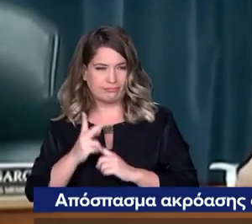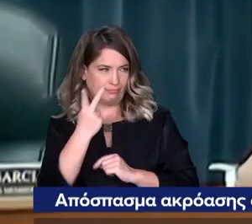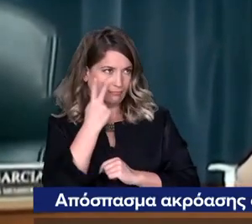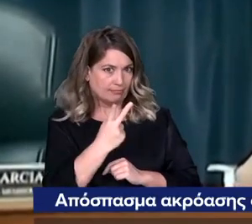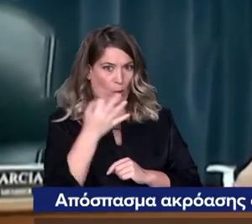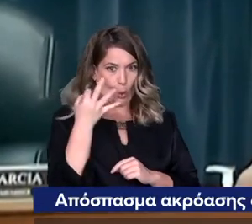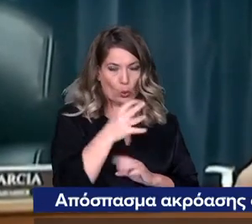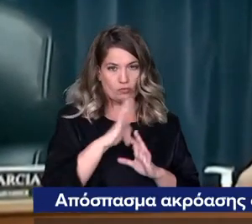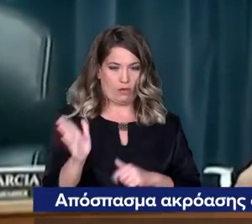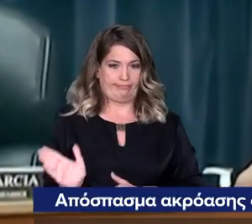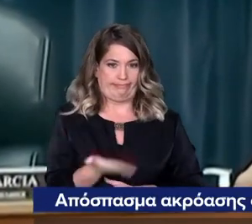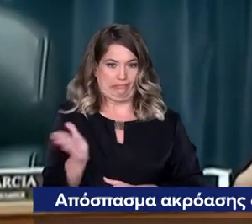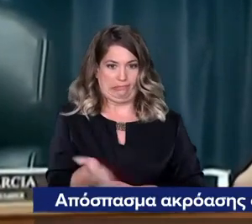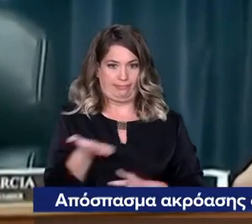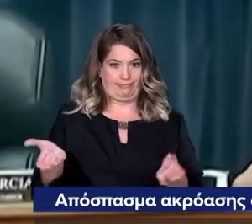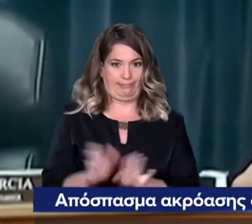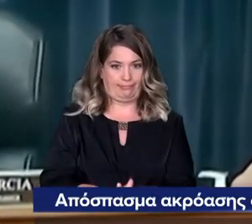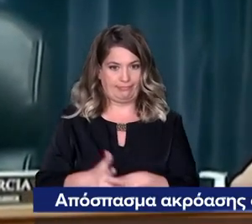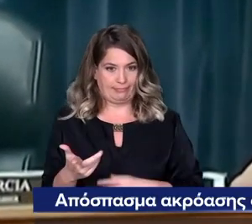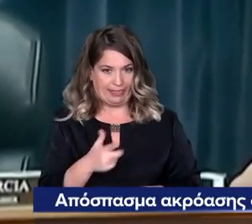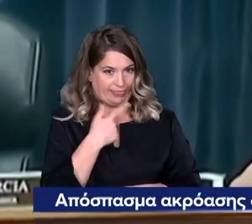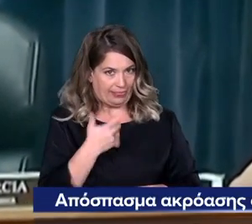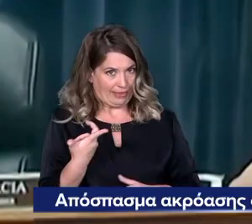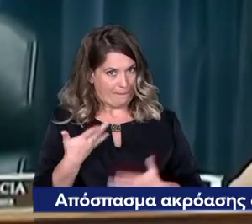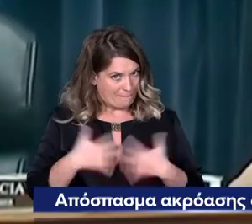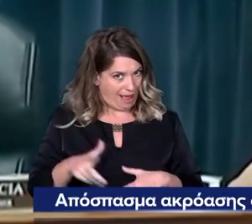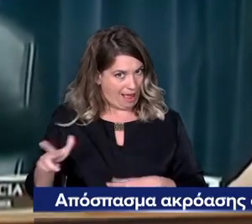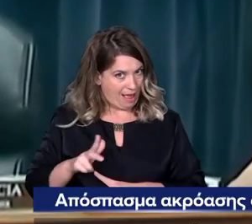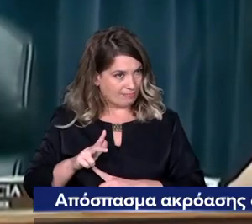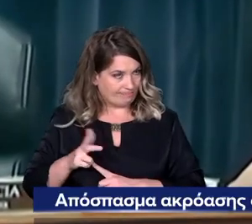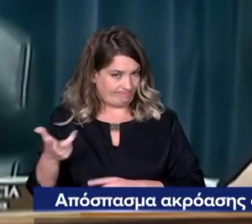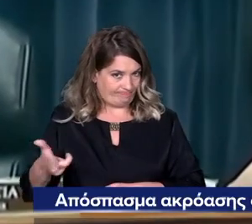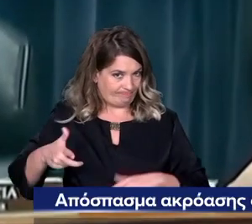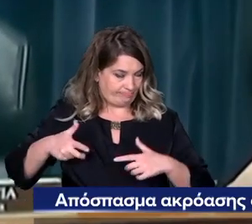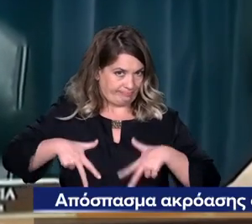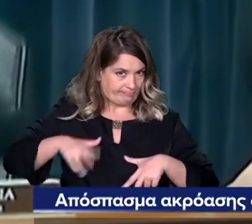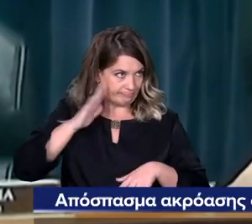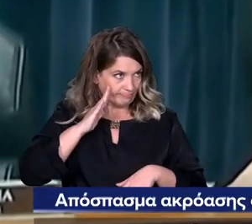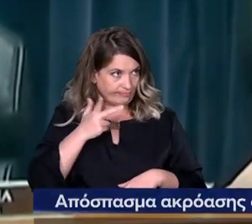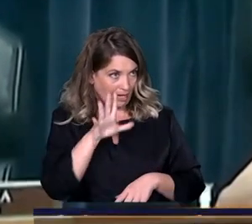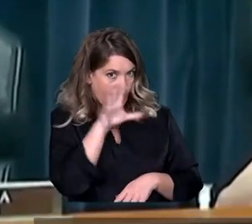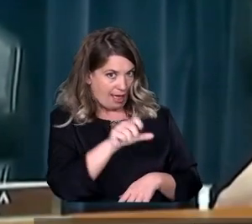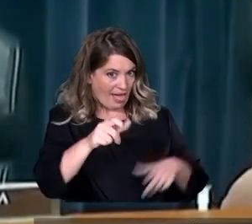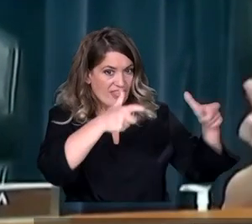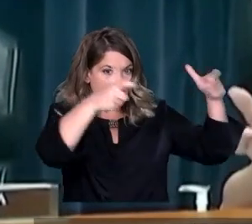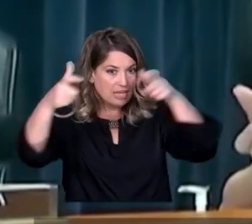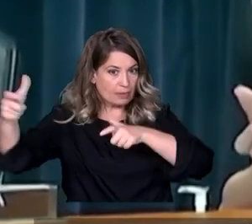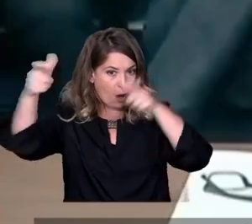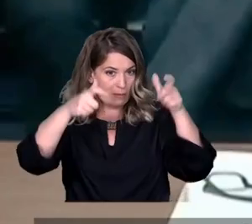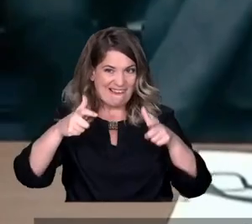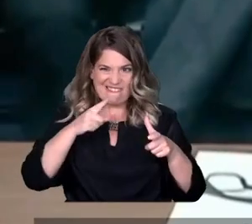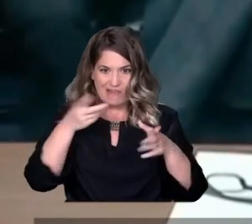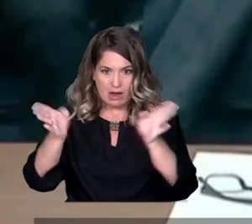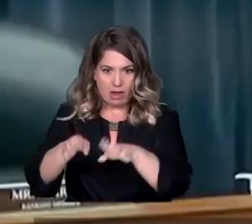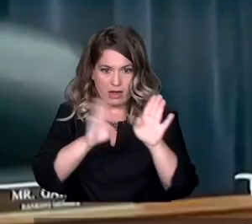That is correct. How can the government deny we have recovered craft if they're paying people because they've been injured by recovered craft?